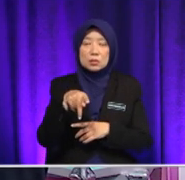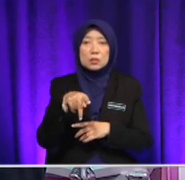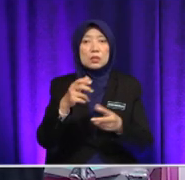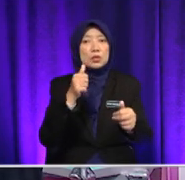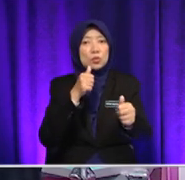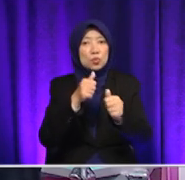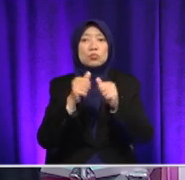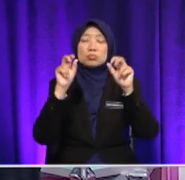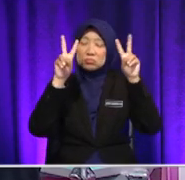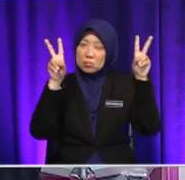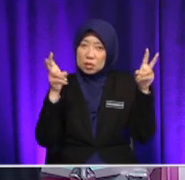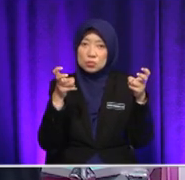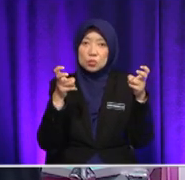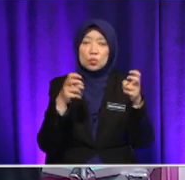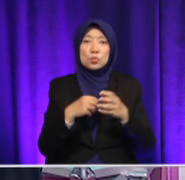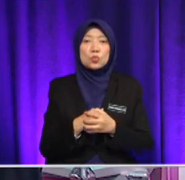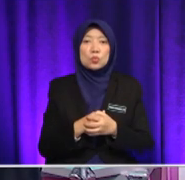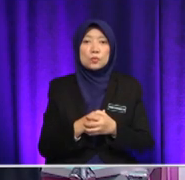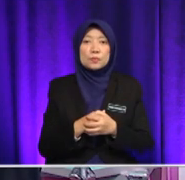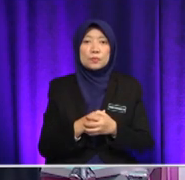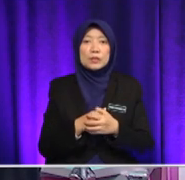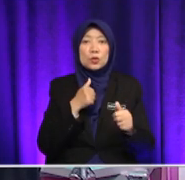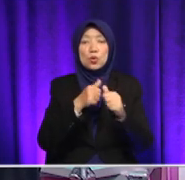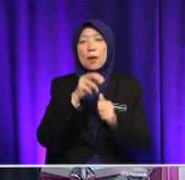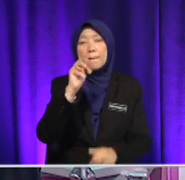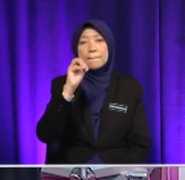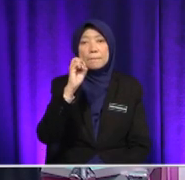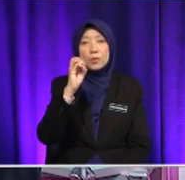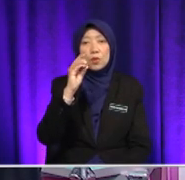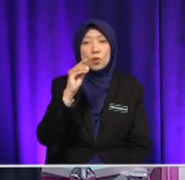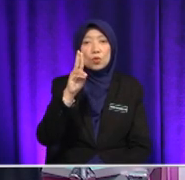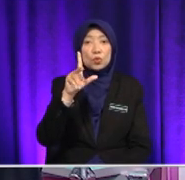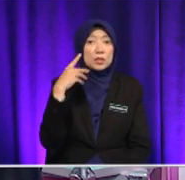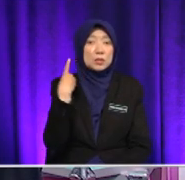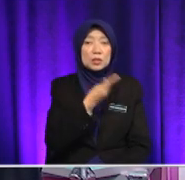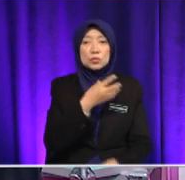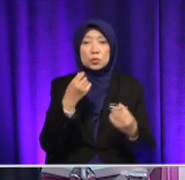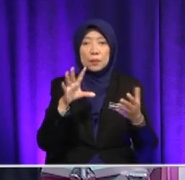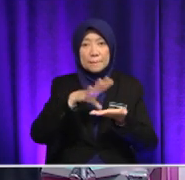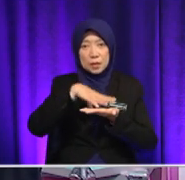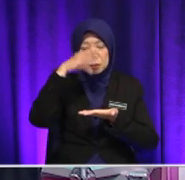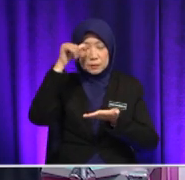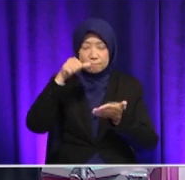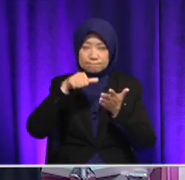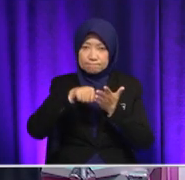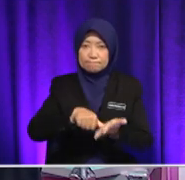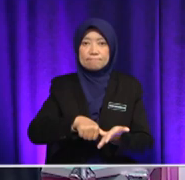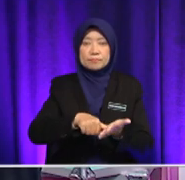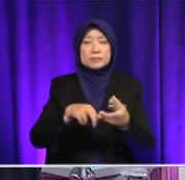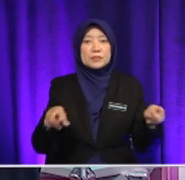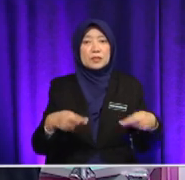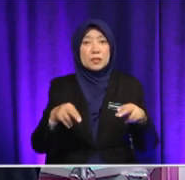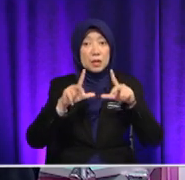kehendak soalnya itu berdasarkan modelnya kita belajar oke yang ketiga tekankan rel kereta